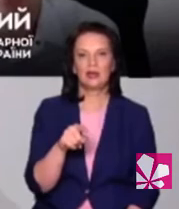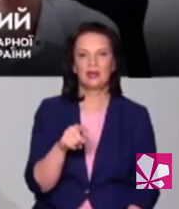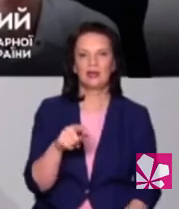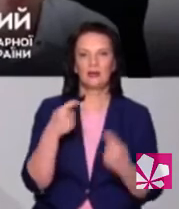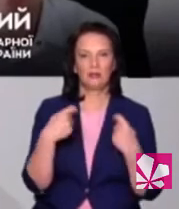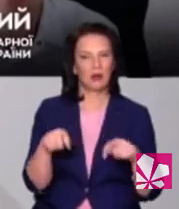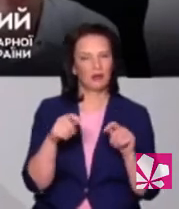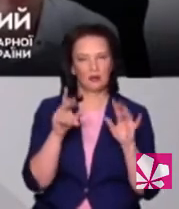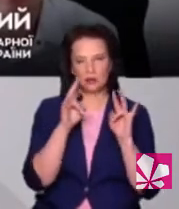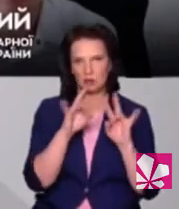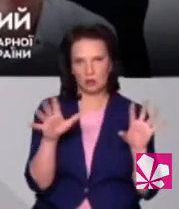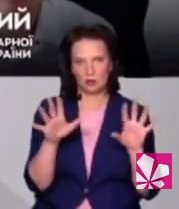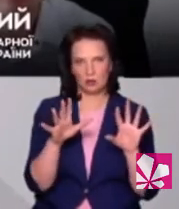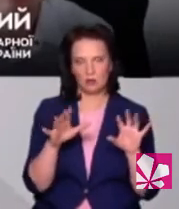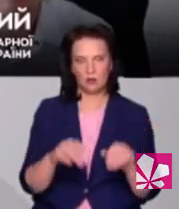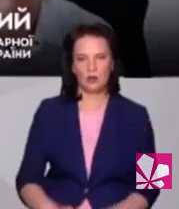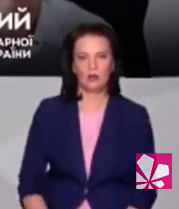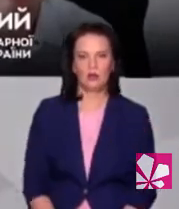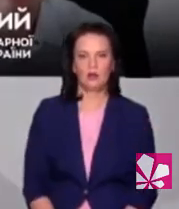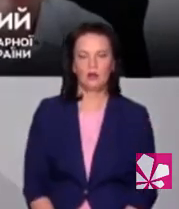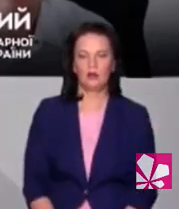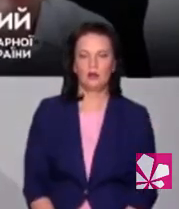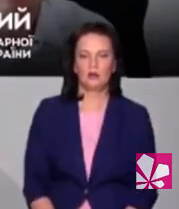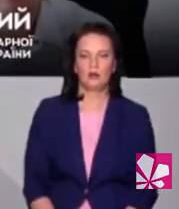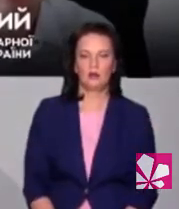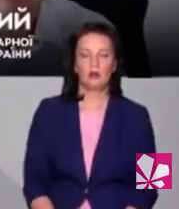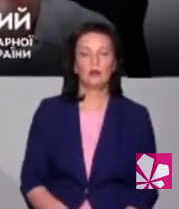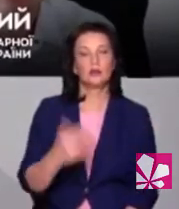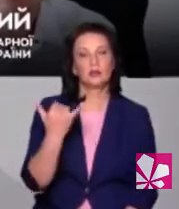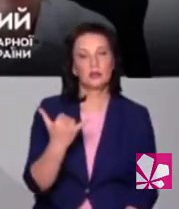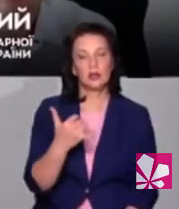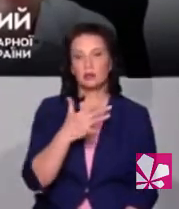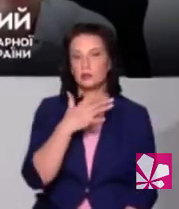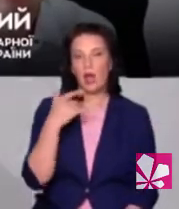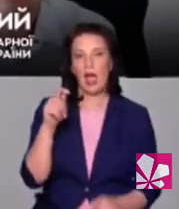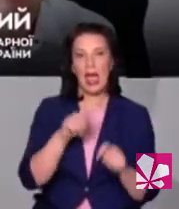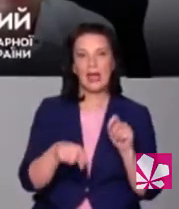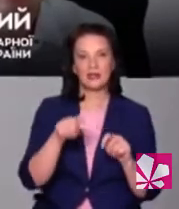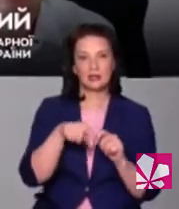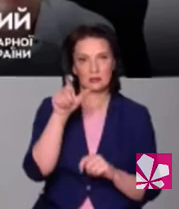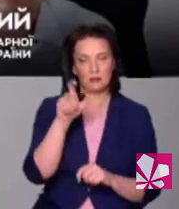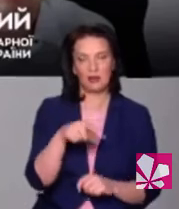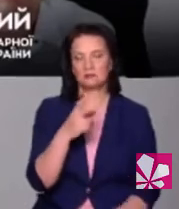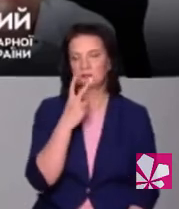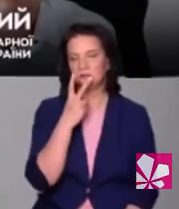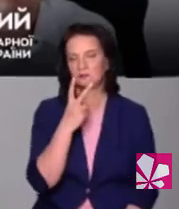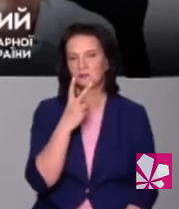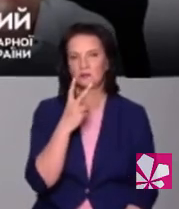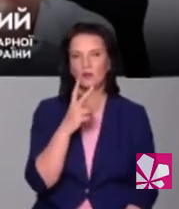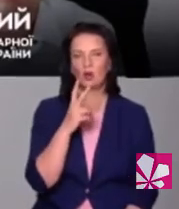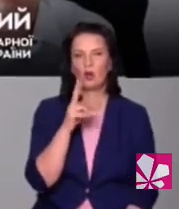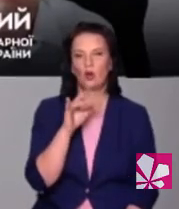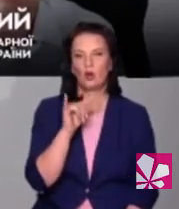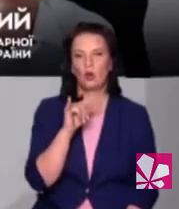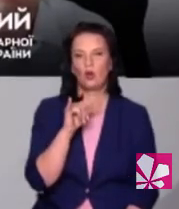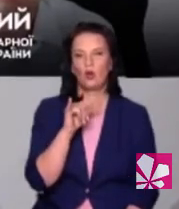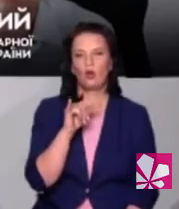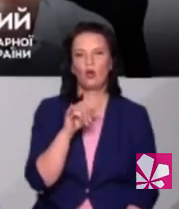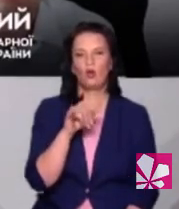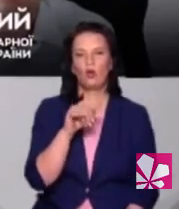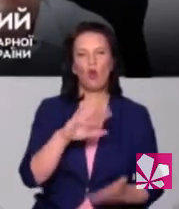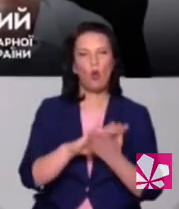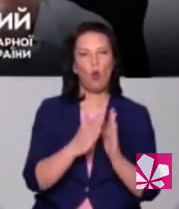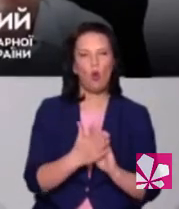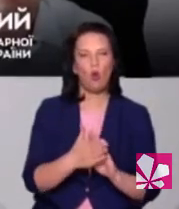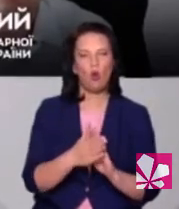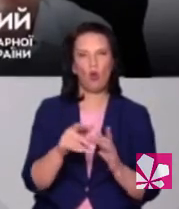будуть закриті для окупантів. Зараз чимало експертів вбачають у згоді Росією розблокувати порти,